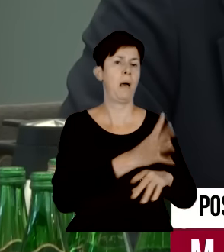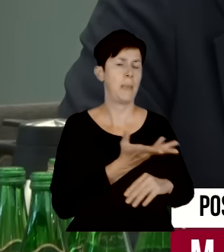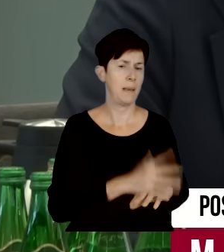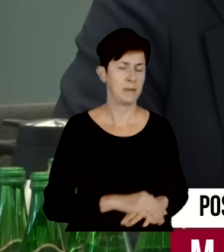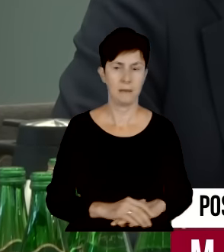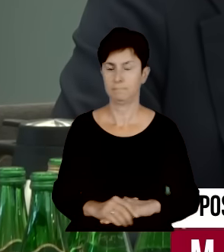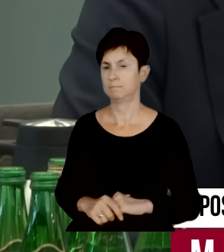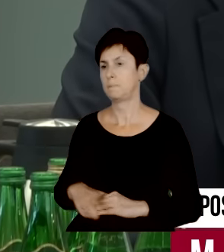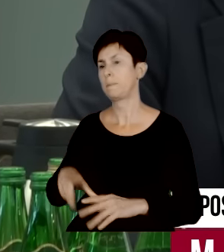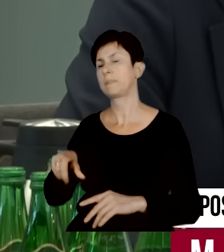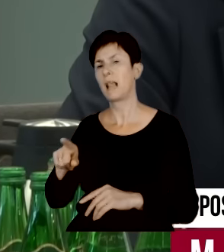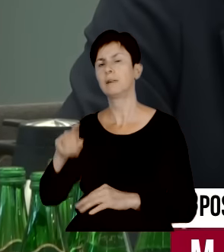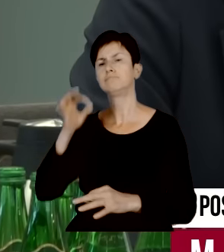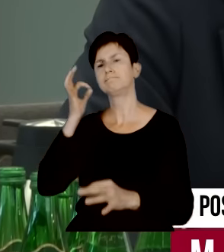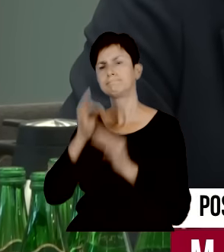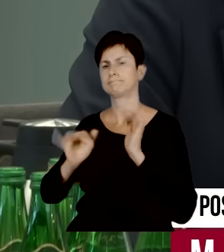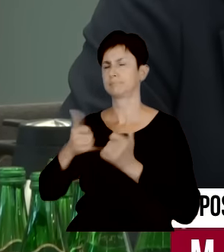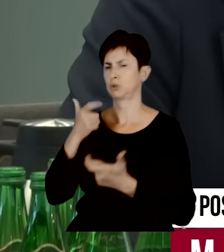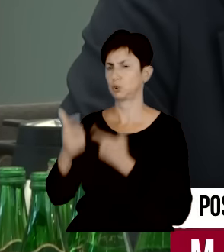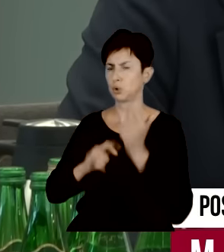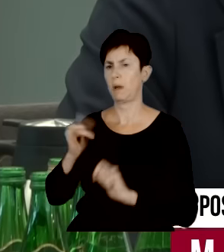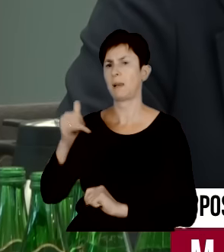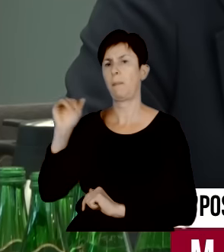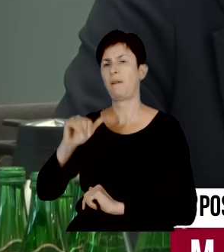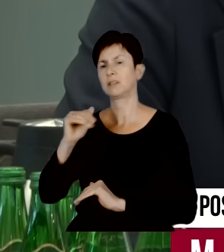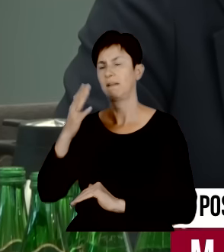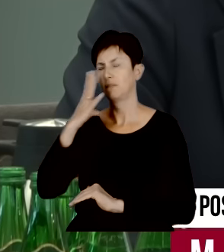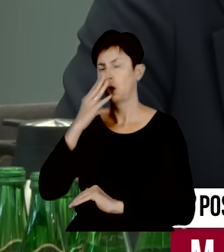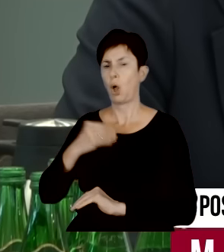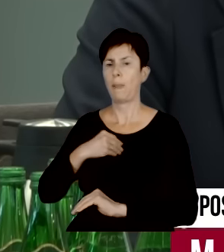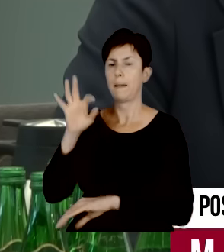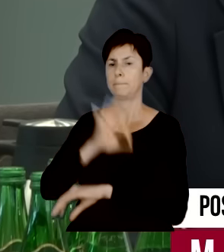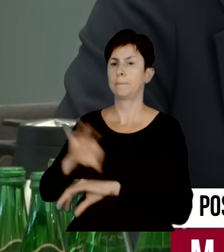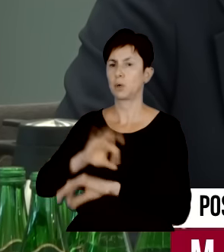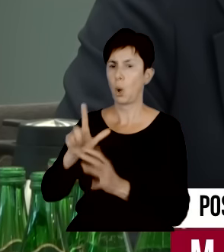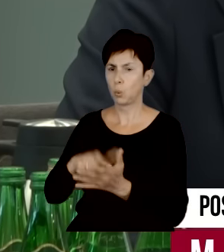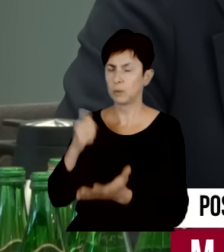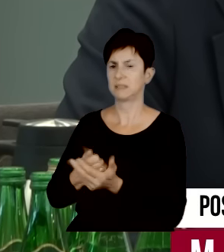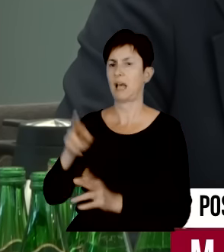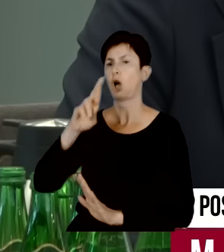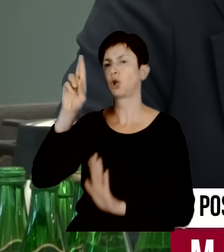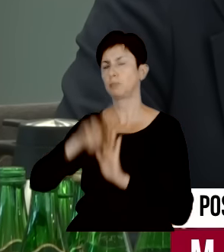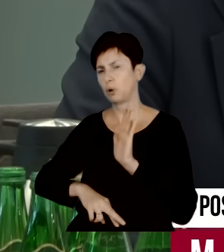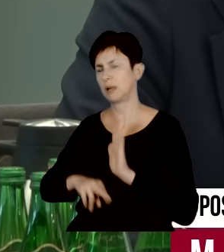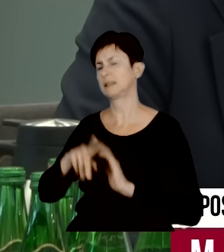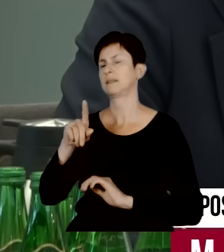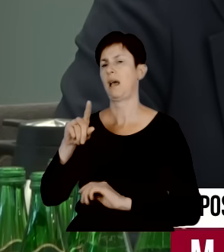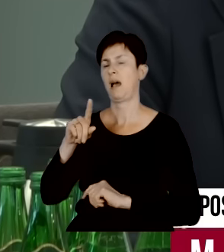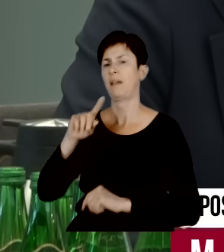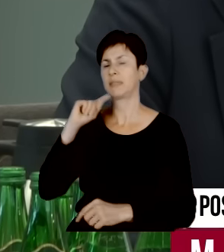szczegółach jak to przeprowadzać jak powinny wyglądać projekty Ustaw rozporządzeń decyzji premier